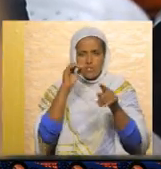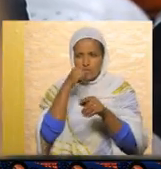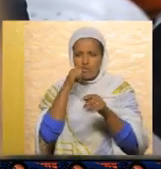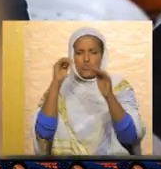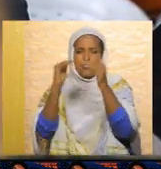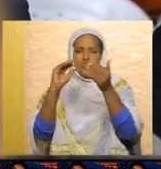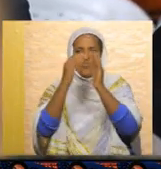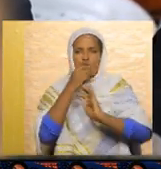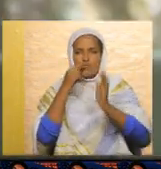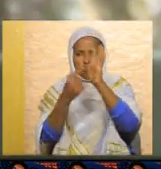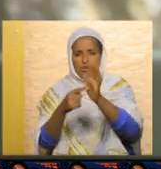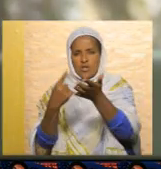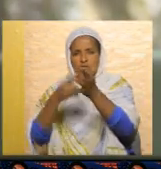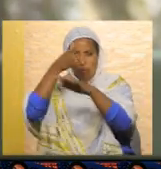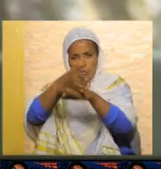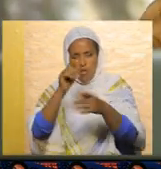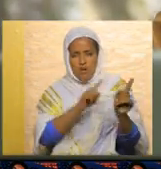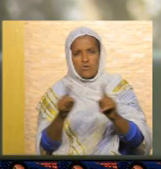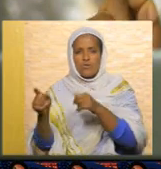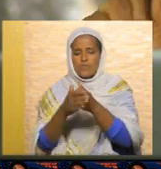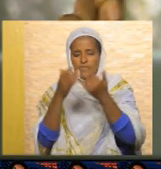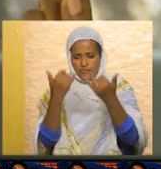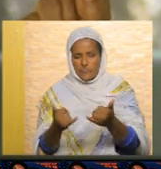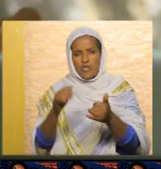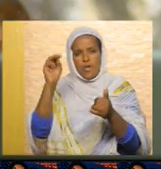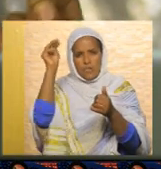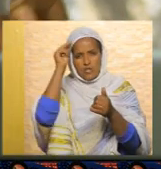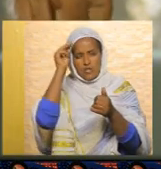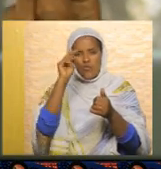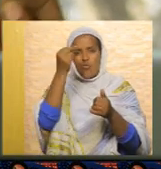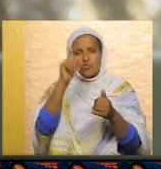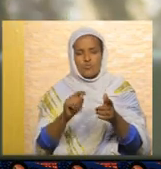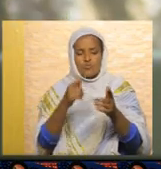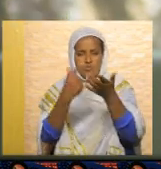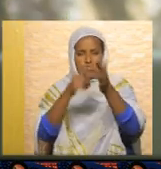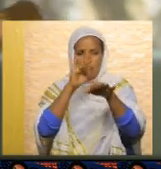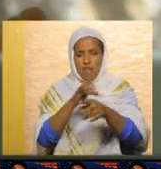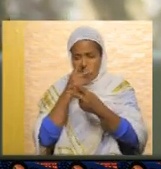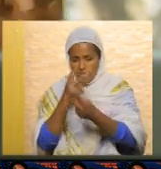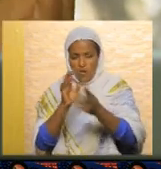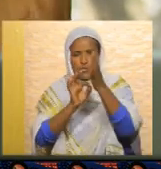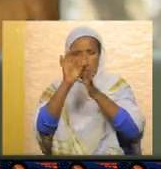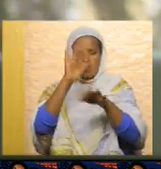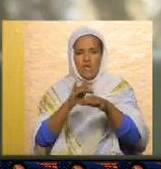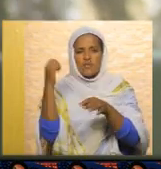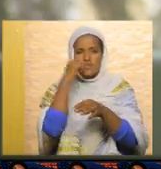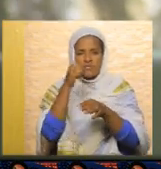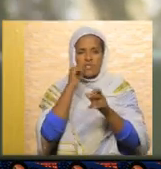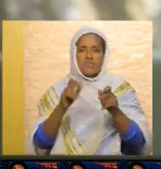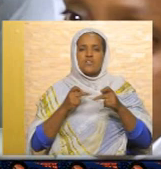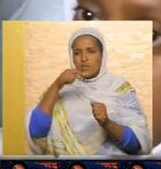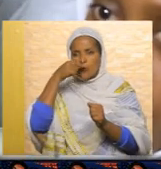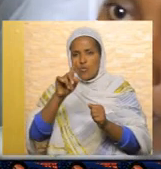በፍትሐ ነገሥት ምዕራፍ 8 ውስጥ ሴት ዲያቆናዊነት መሾም በሚል